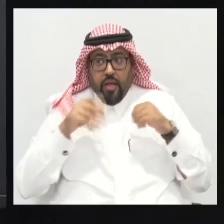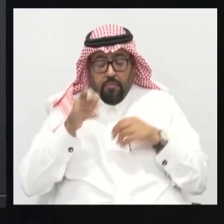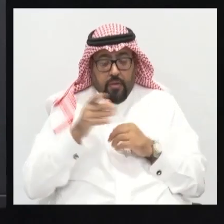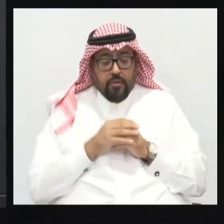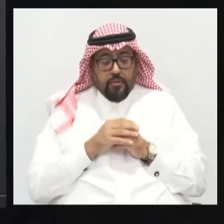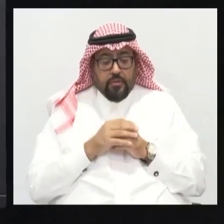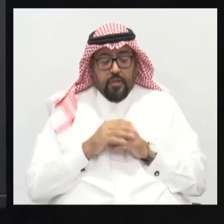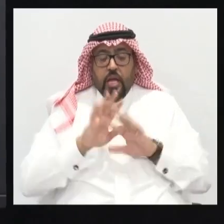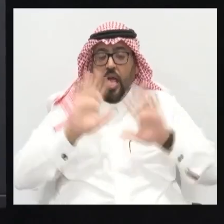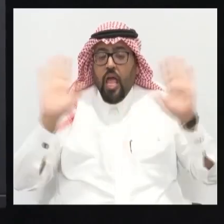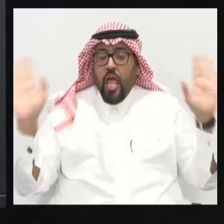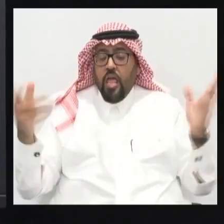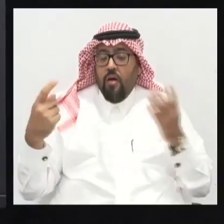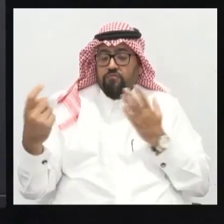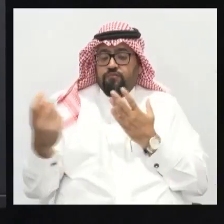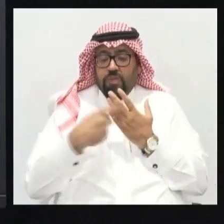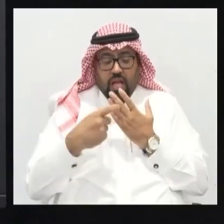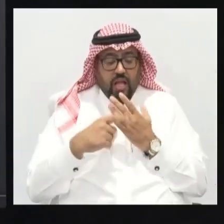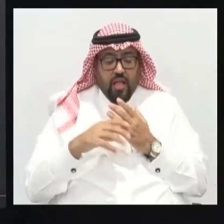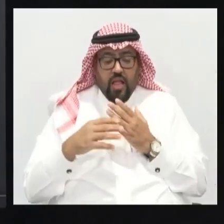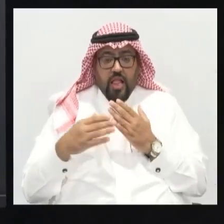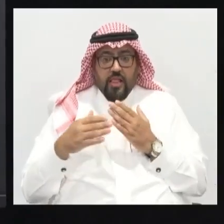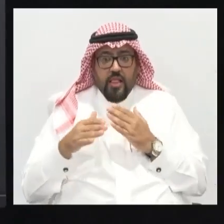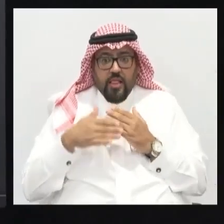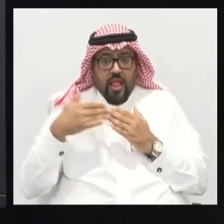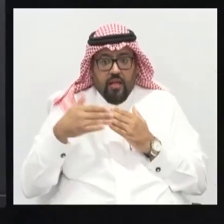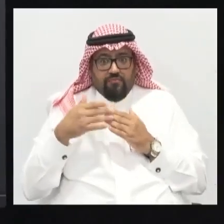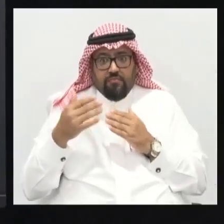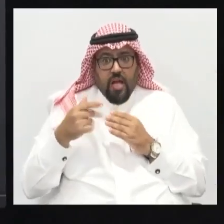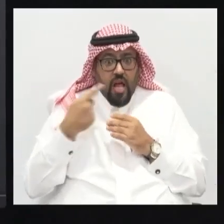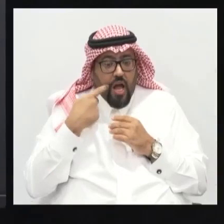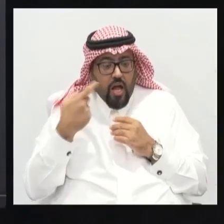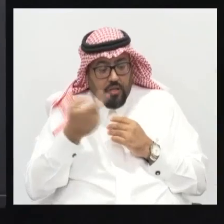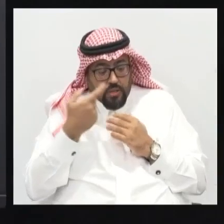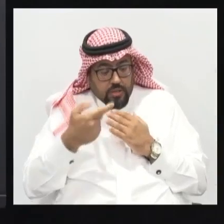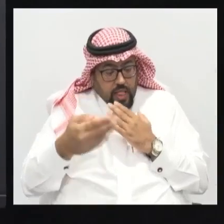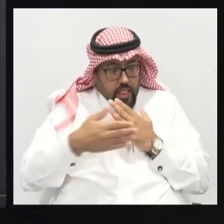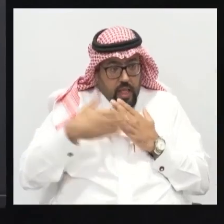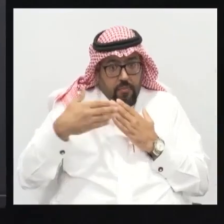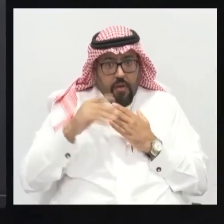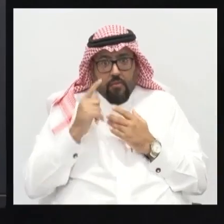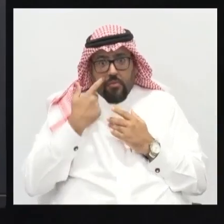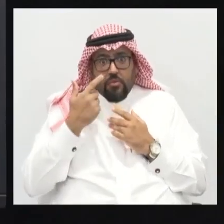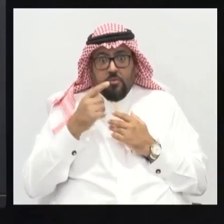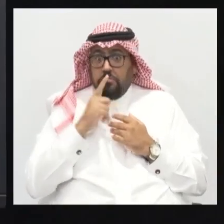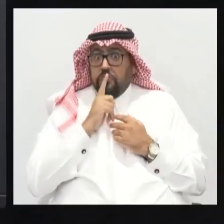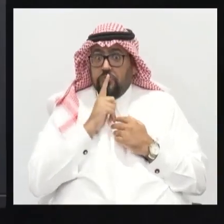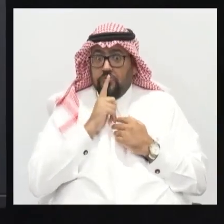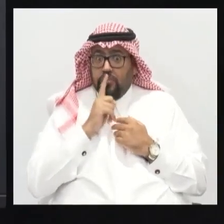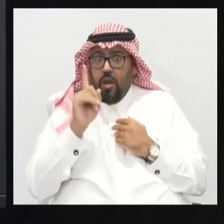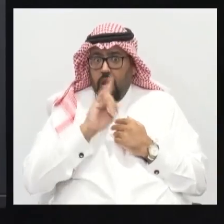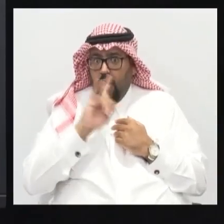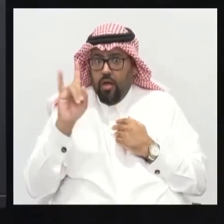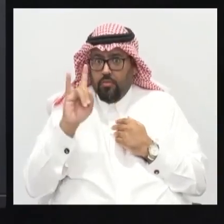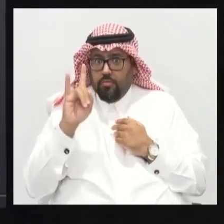الطالبه لاي ايذاء جسدي او تحرش ما الواجب عليك هل تسكت اذا